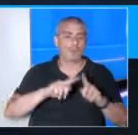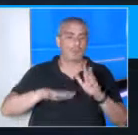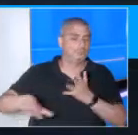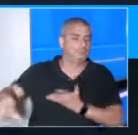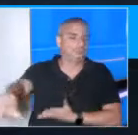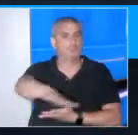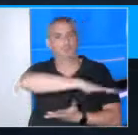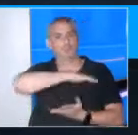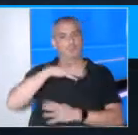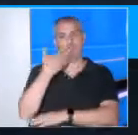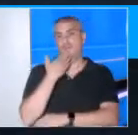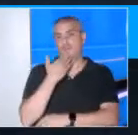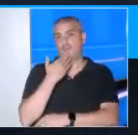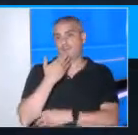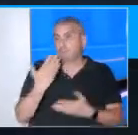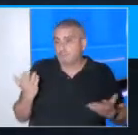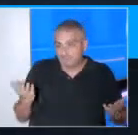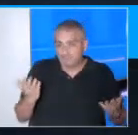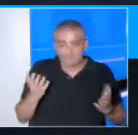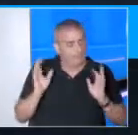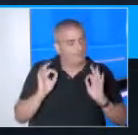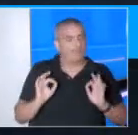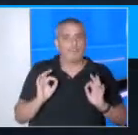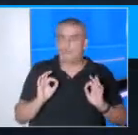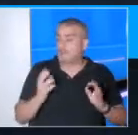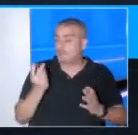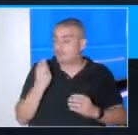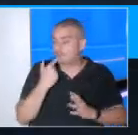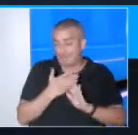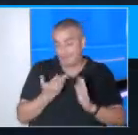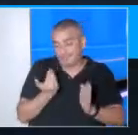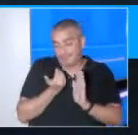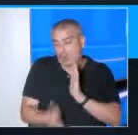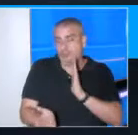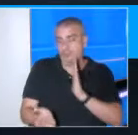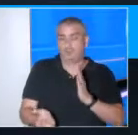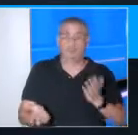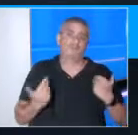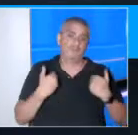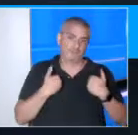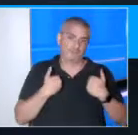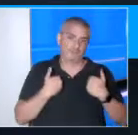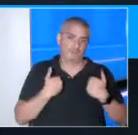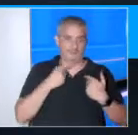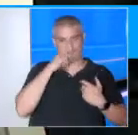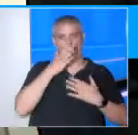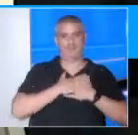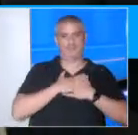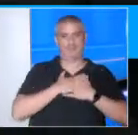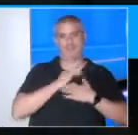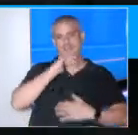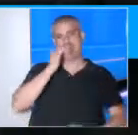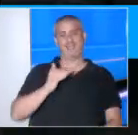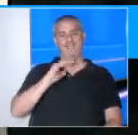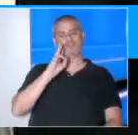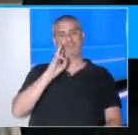כל מדינת ישראל. אז בהחלט דבריו אומללים, מיותרים, ואני גבשניקית גאה. גבשניקית,